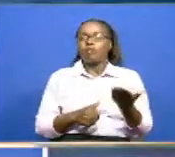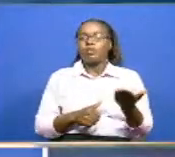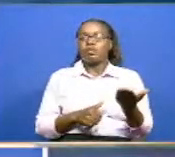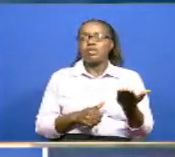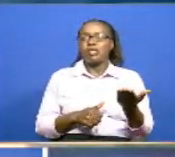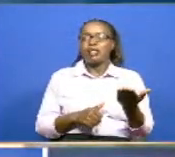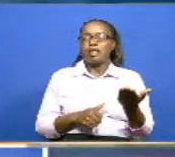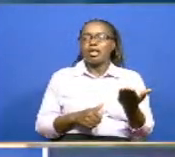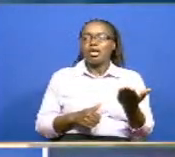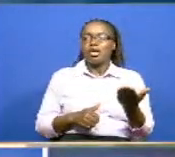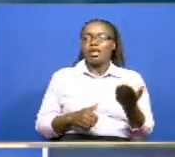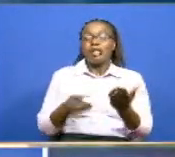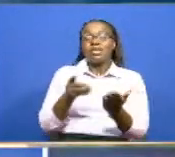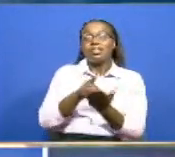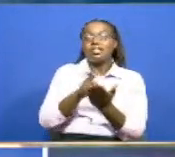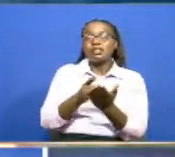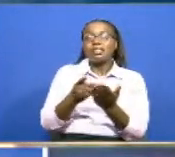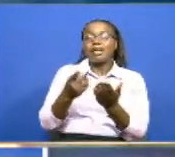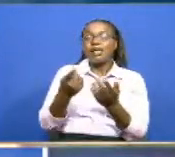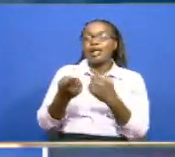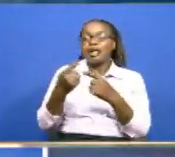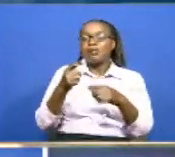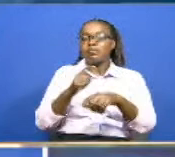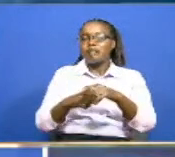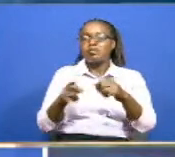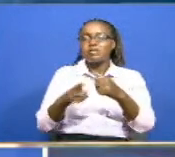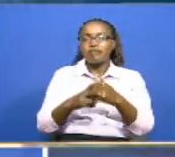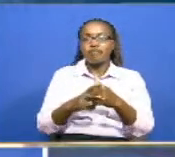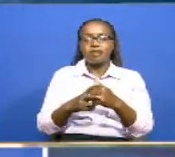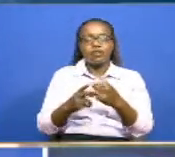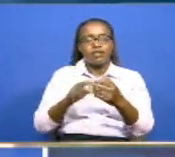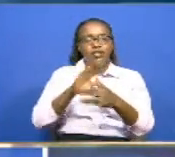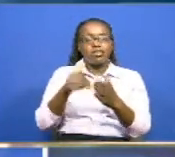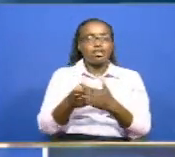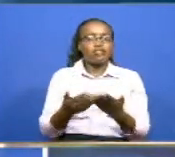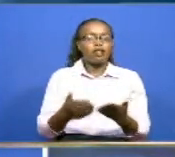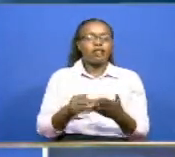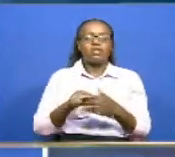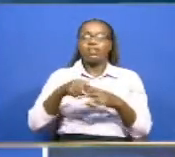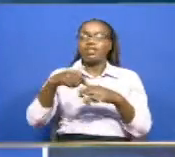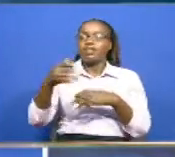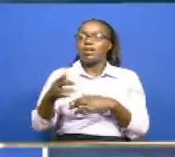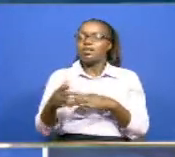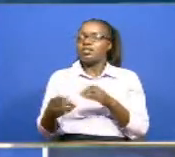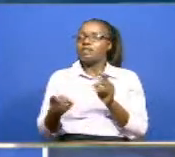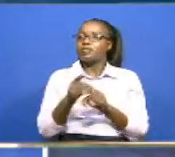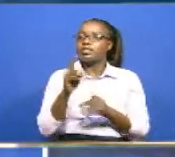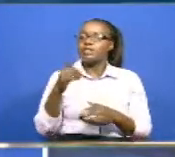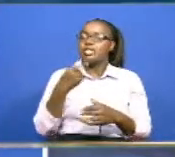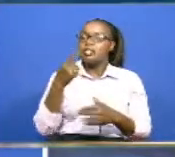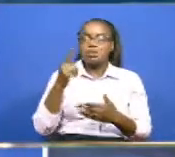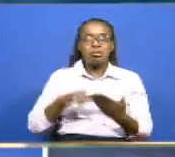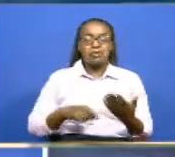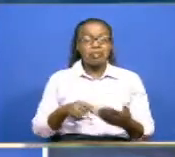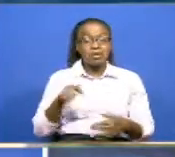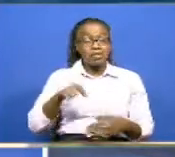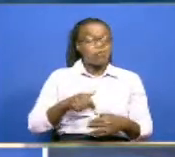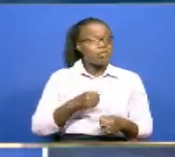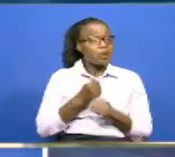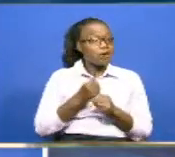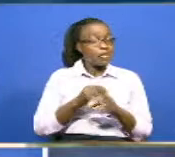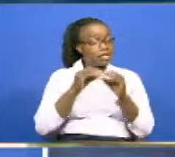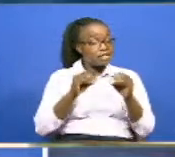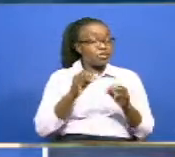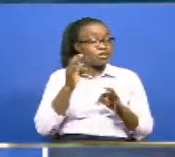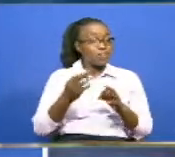Kuamkia leo daktari aliniambia nikuje by 7 kufika, nimepata wametoka walikutana nao wananiambia leo tufanye kazi. Wenzetu wakituona